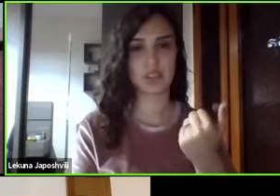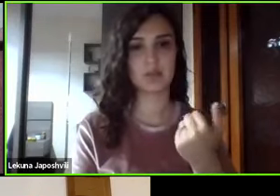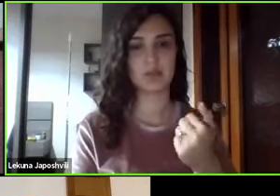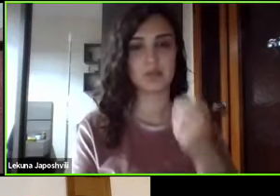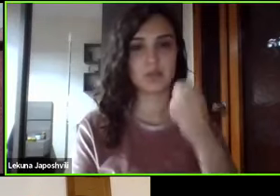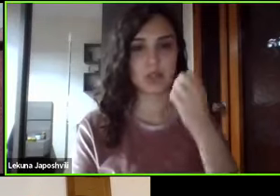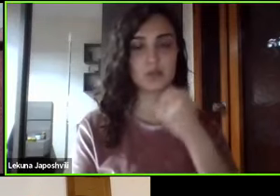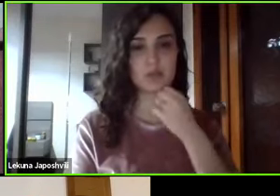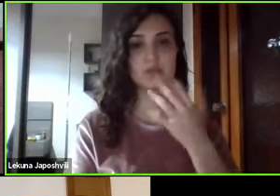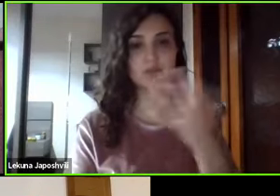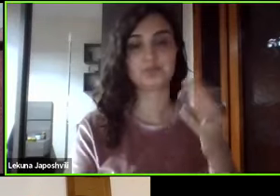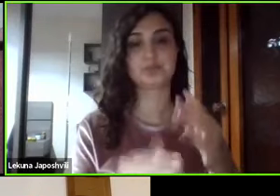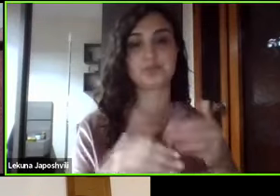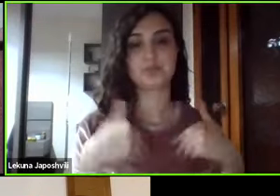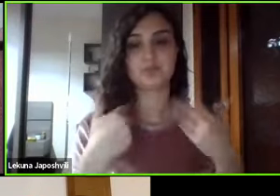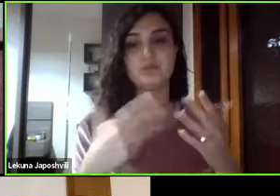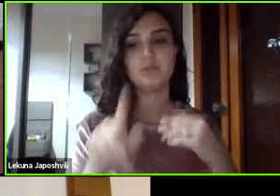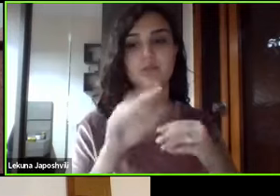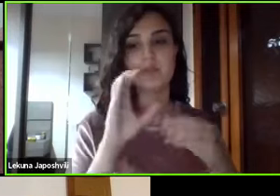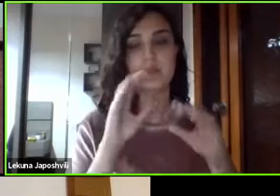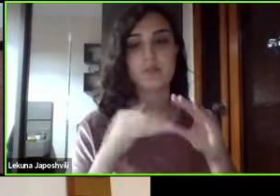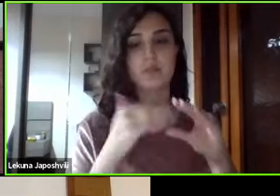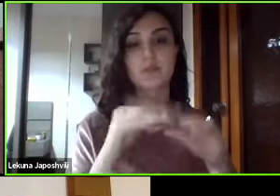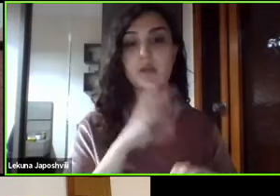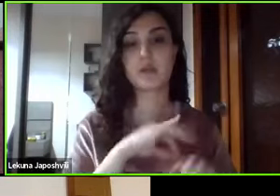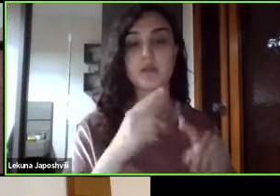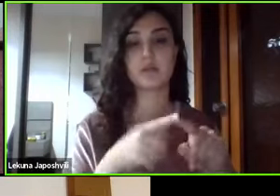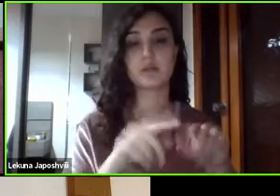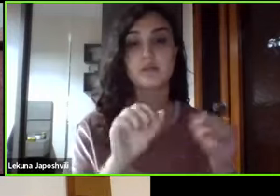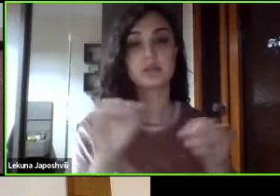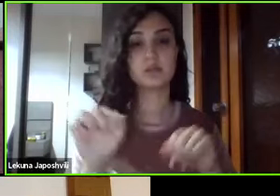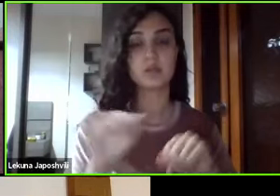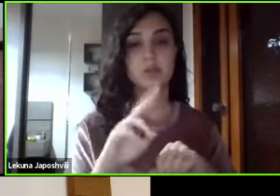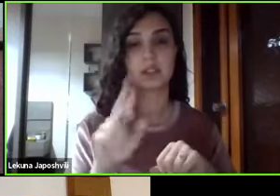რომ მე ვურჩევ ჩვენს მსმენელს, რომ გამოიყენონ ეს შესაძლებლობა და